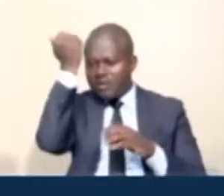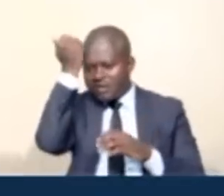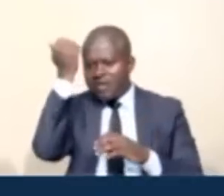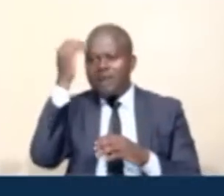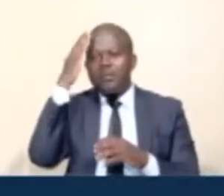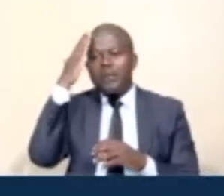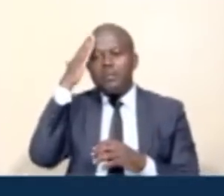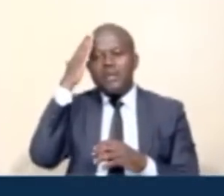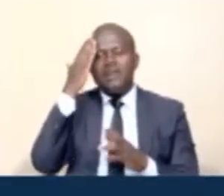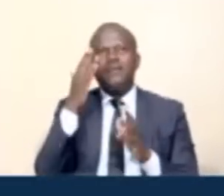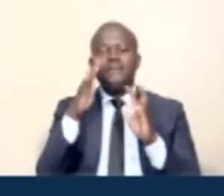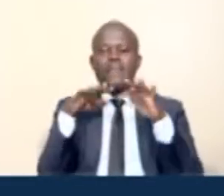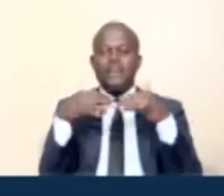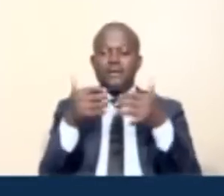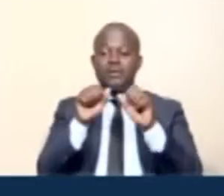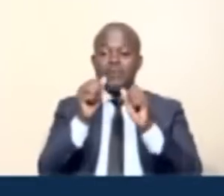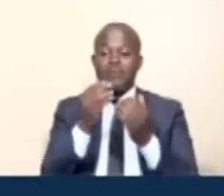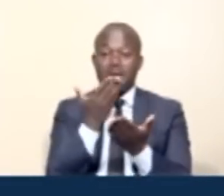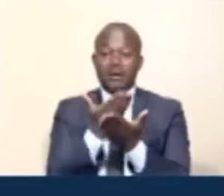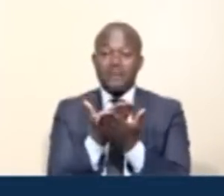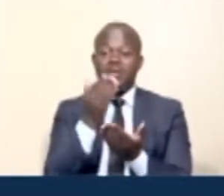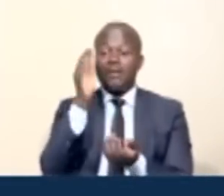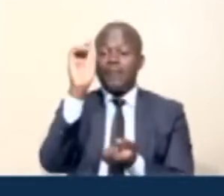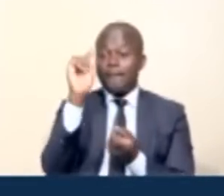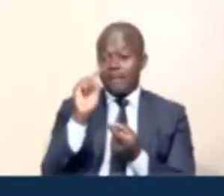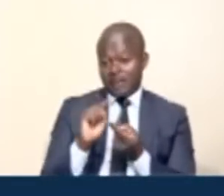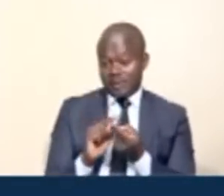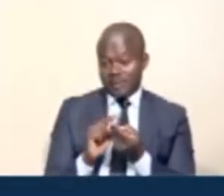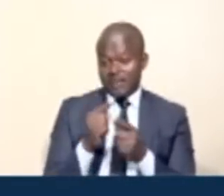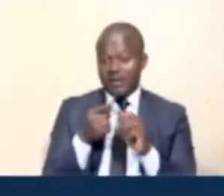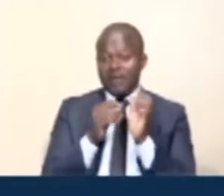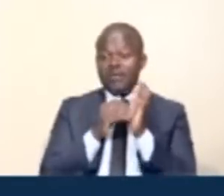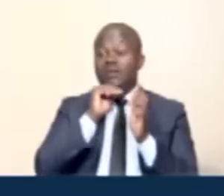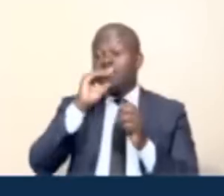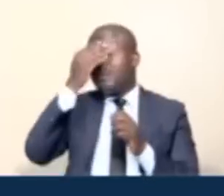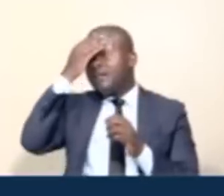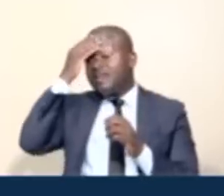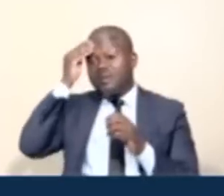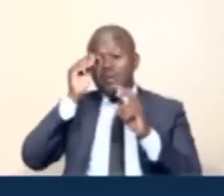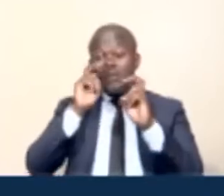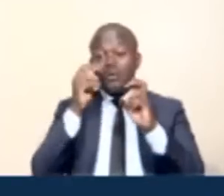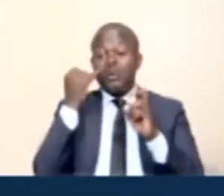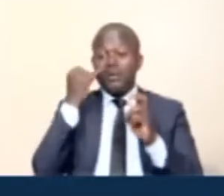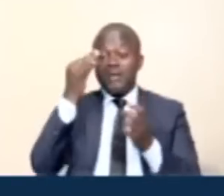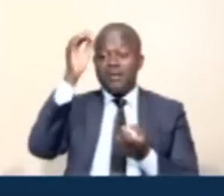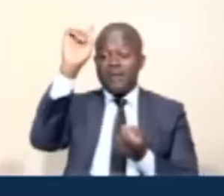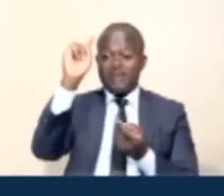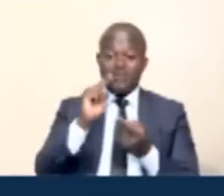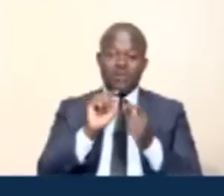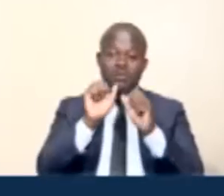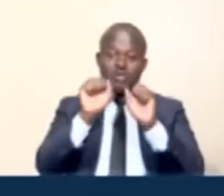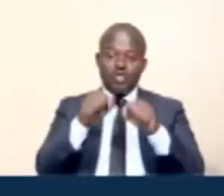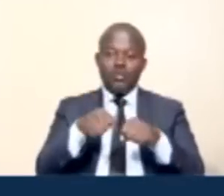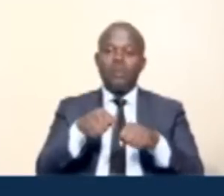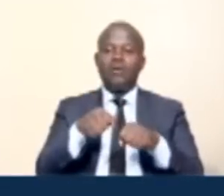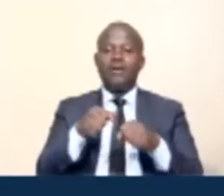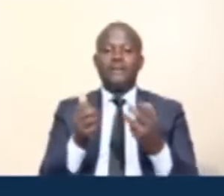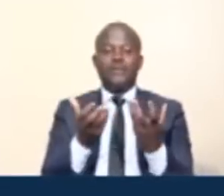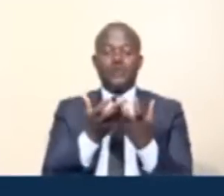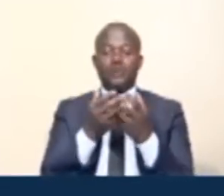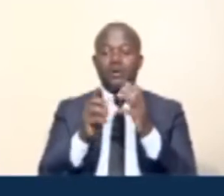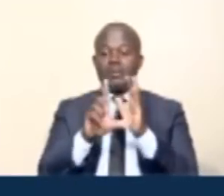barebe nk'uko abamotari babisaba zagabanyuka, batanibagiwe yuko niba zigabanyutse bishobora no guhura